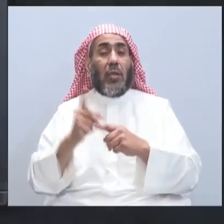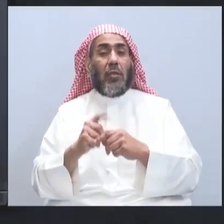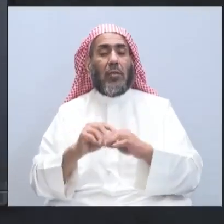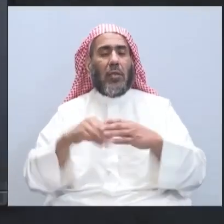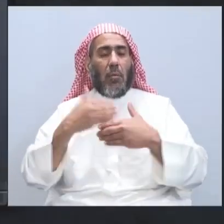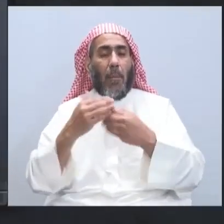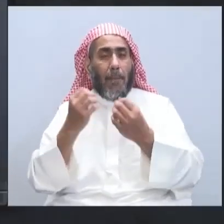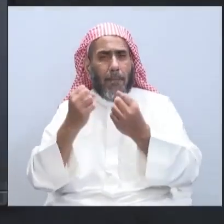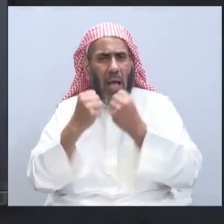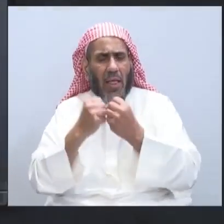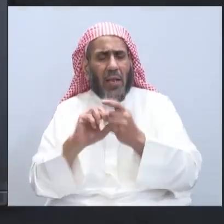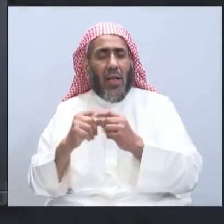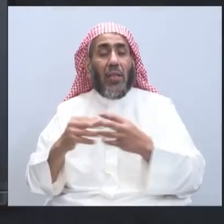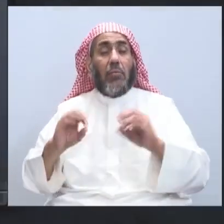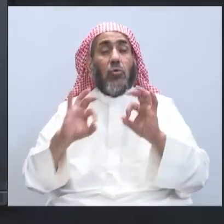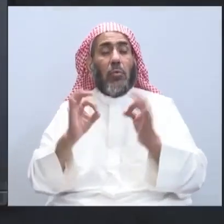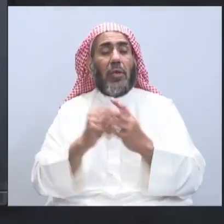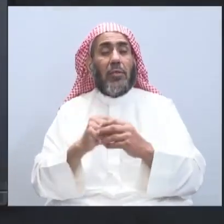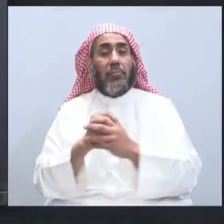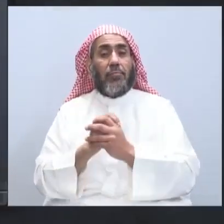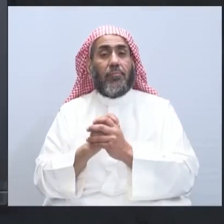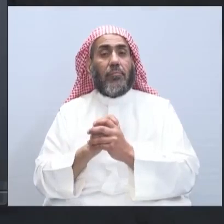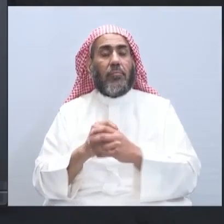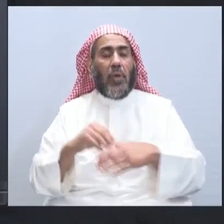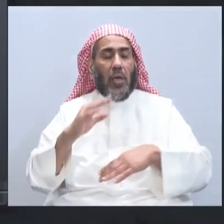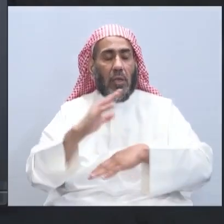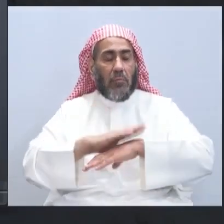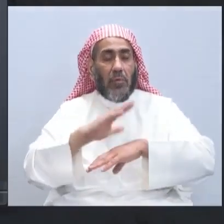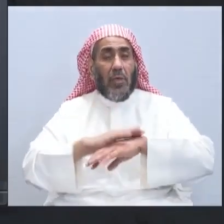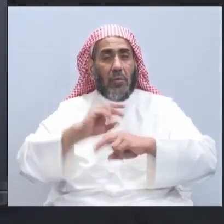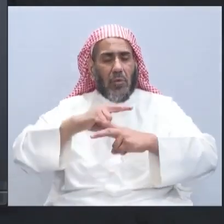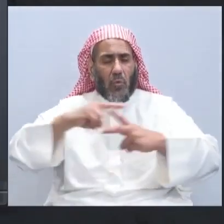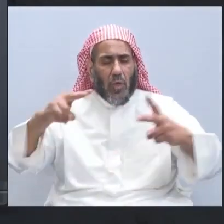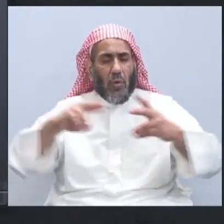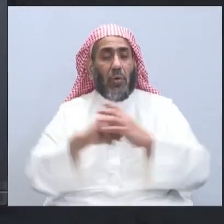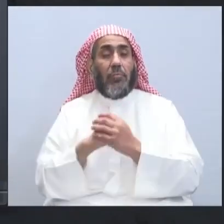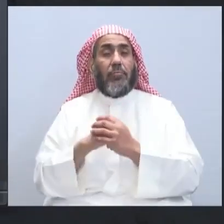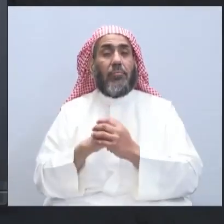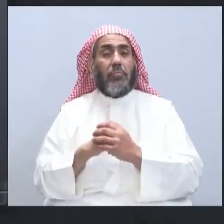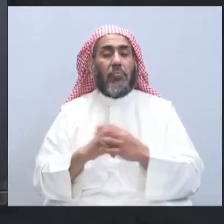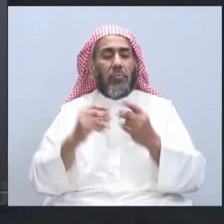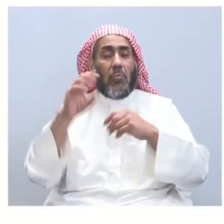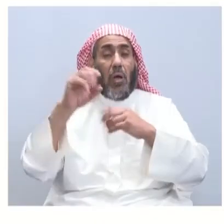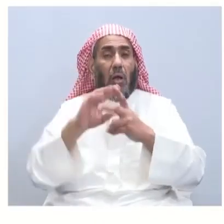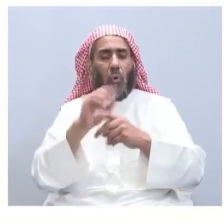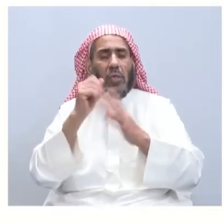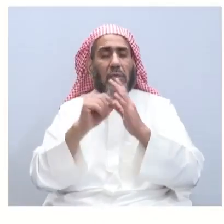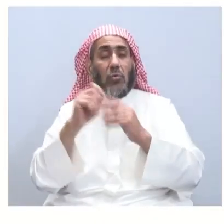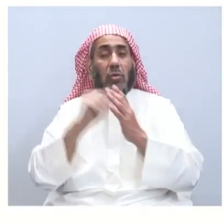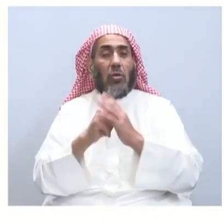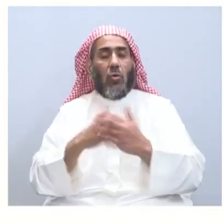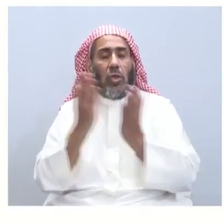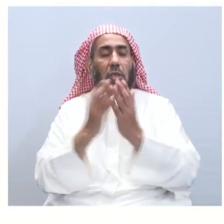صارت محضن هذه المجلات في ل الادب بتنوعه وبانواعه كان المقال والقصه والشعر